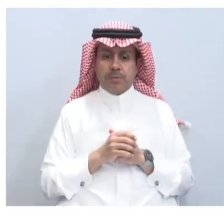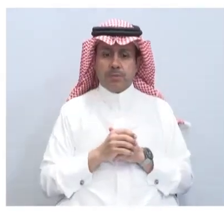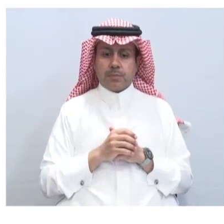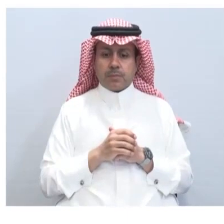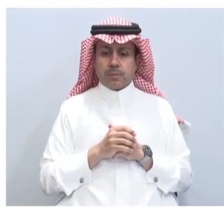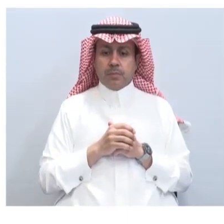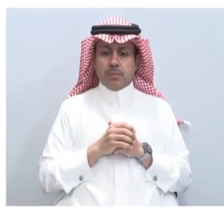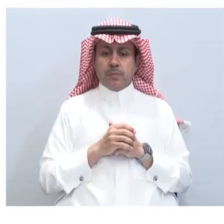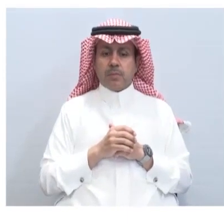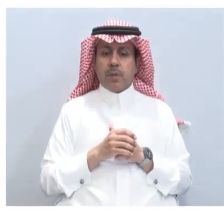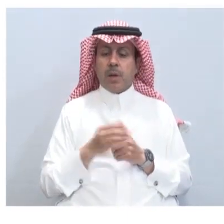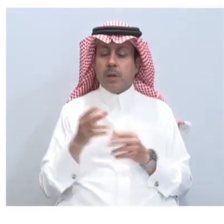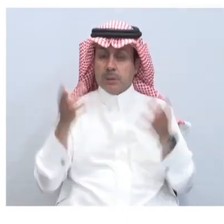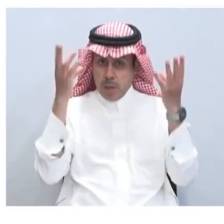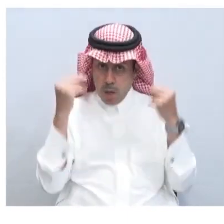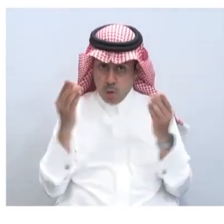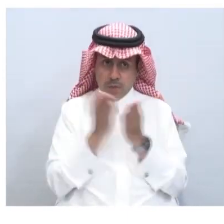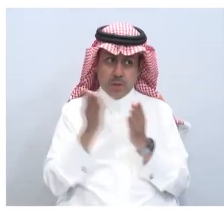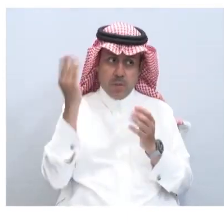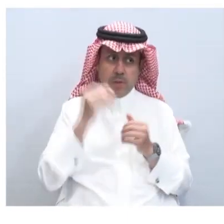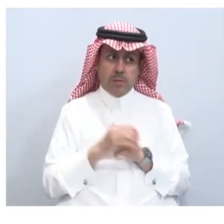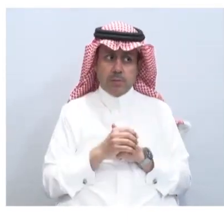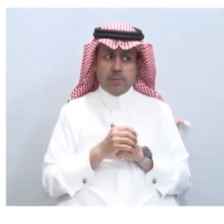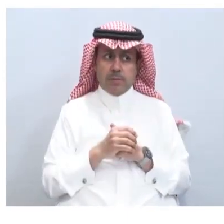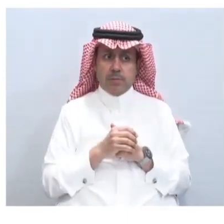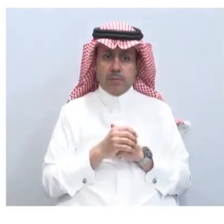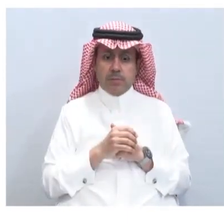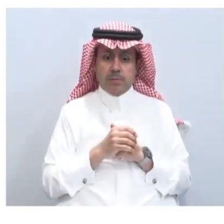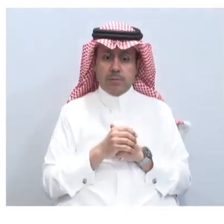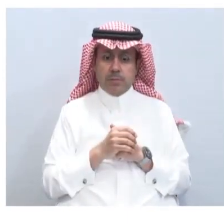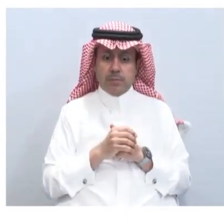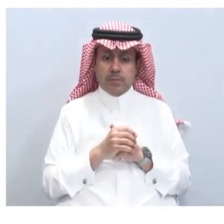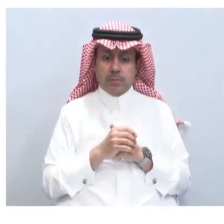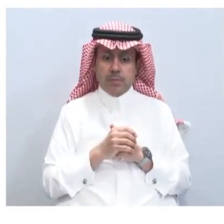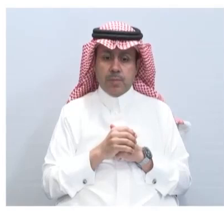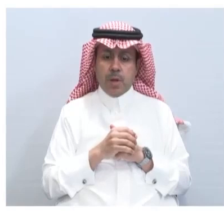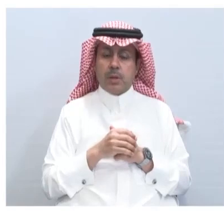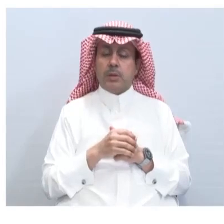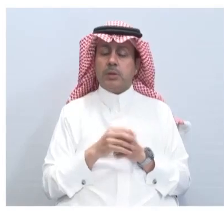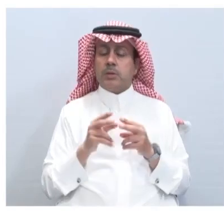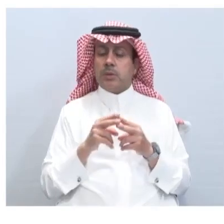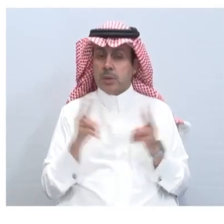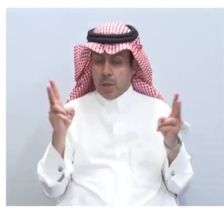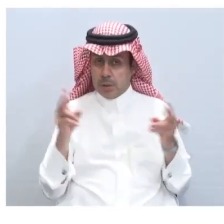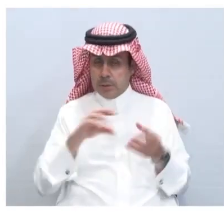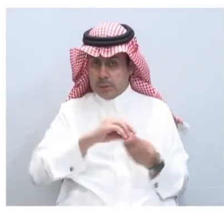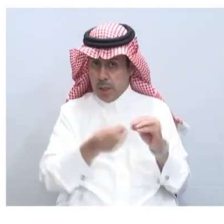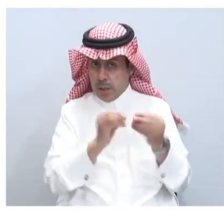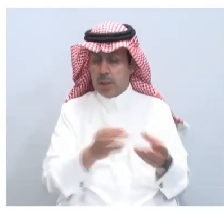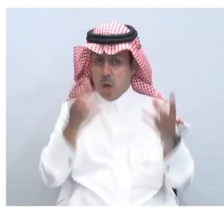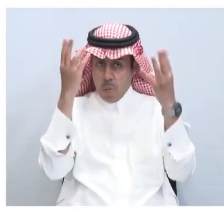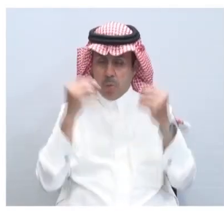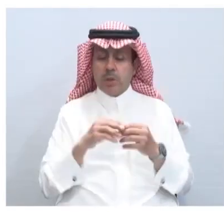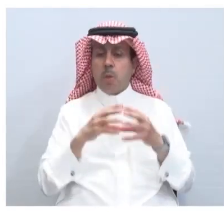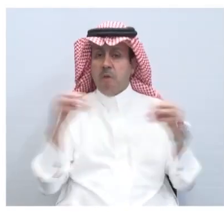نتحدث ما تناولناه في درسنا الماضي لتقنيه المعلومات في المكتبات مراكز المعلومات تحدثنا عن مفهوم تقنيه المعلومات